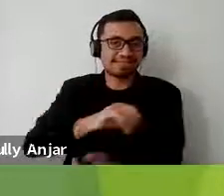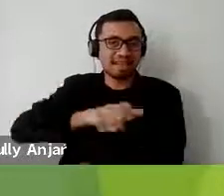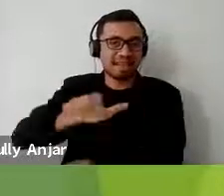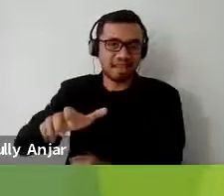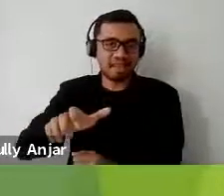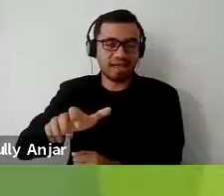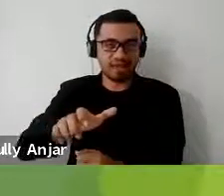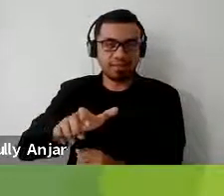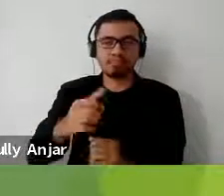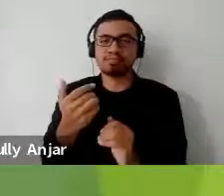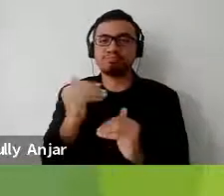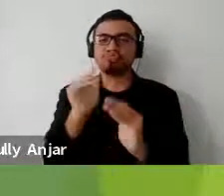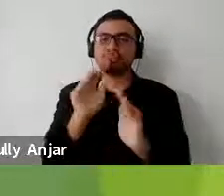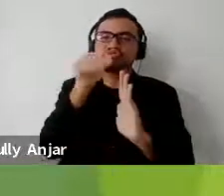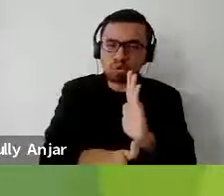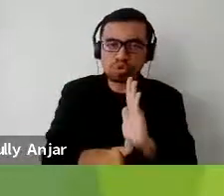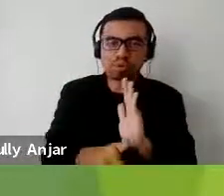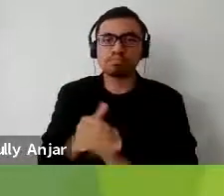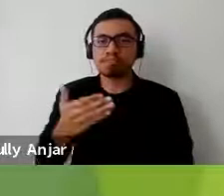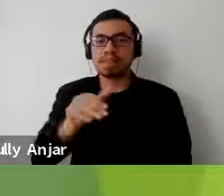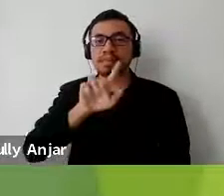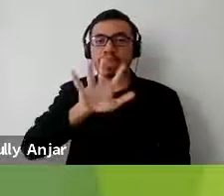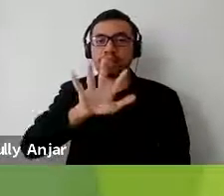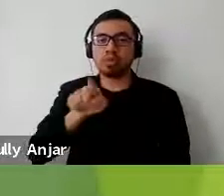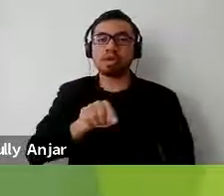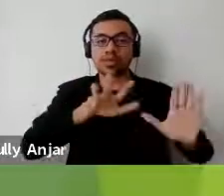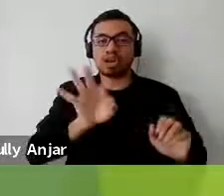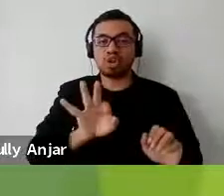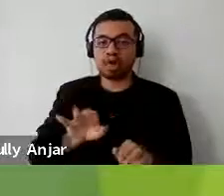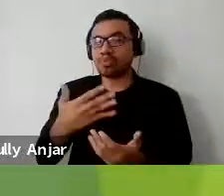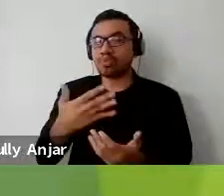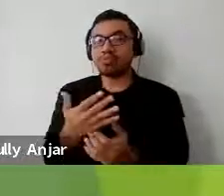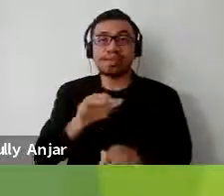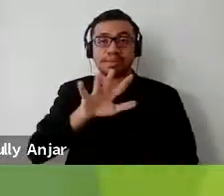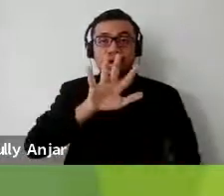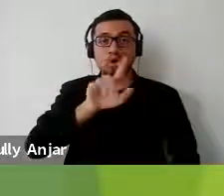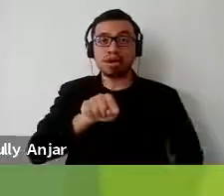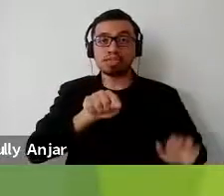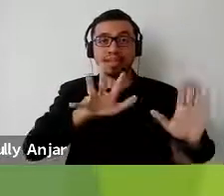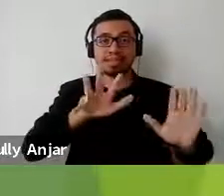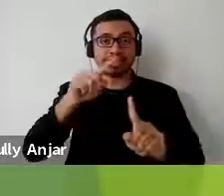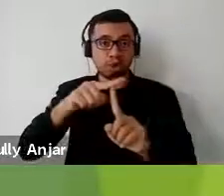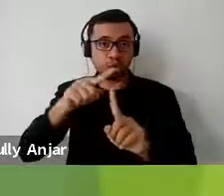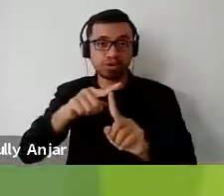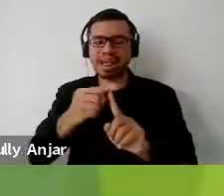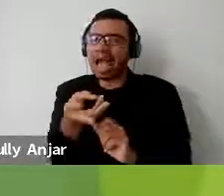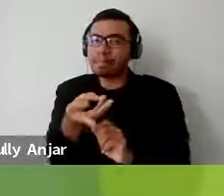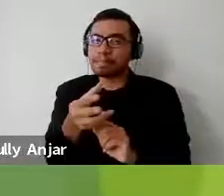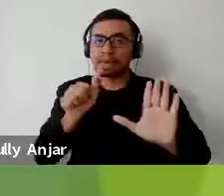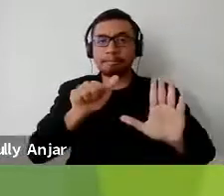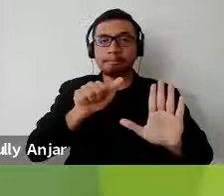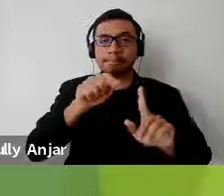kita katakanlah 5,9 triliun, hampir mencapai angka 6 triliun, itu menjadi terkurangkan sekitar